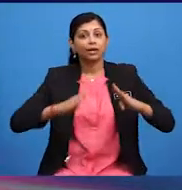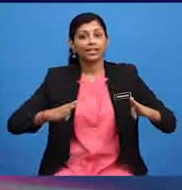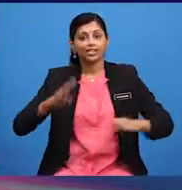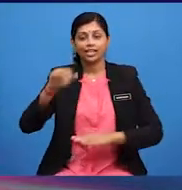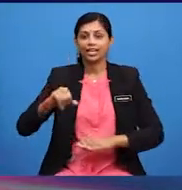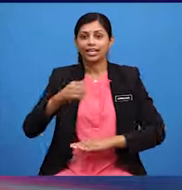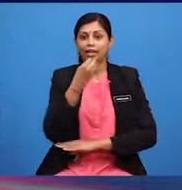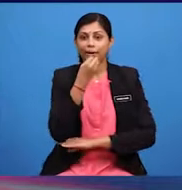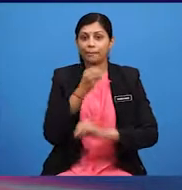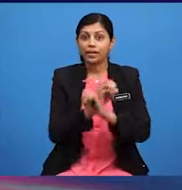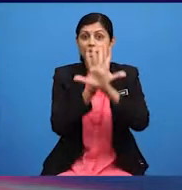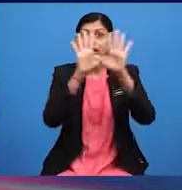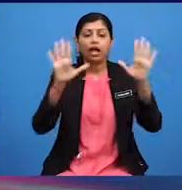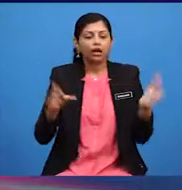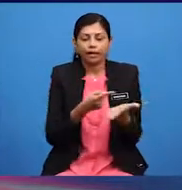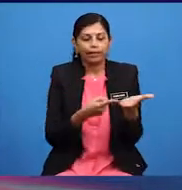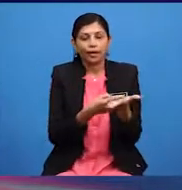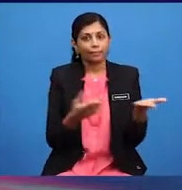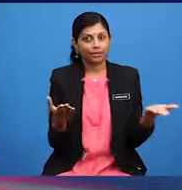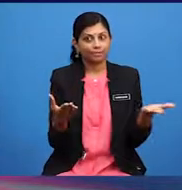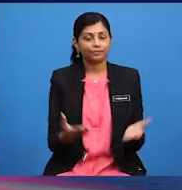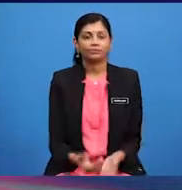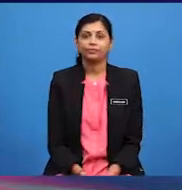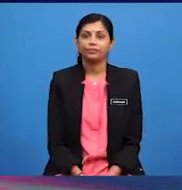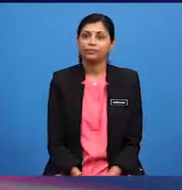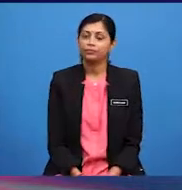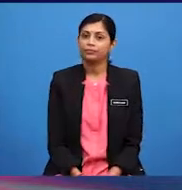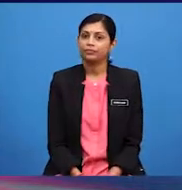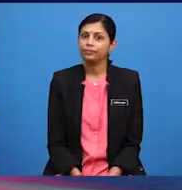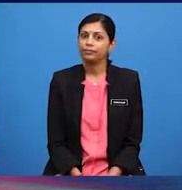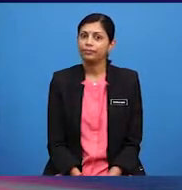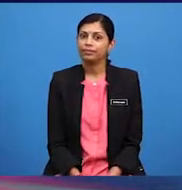yang menerangkan sesuatu perkara.